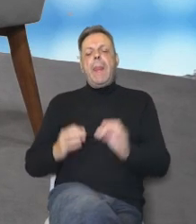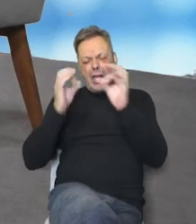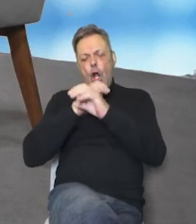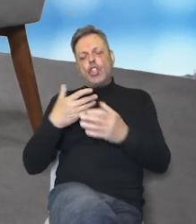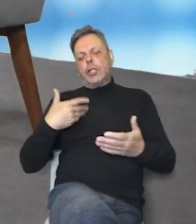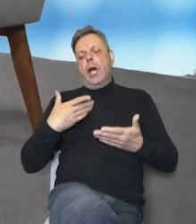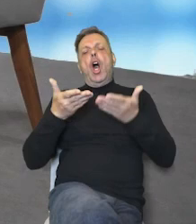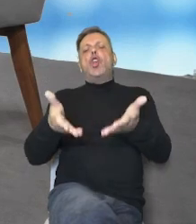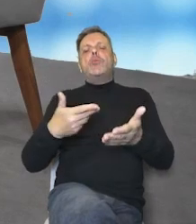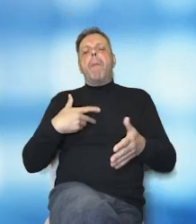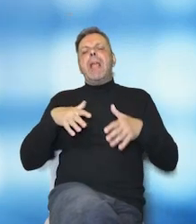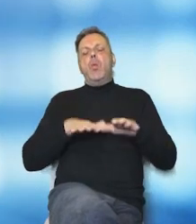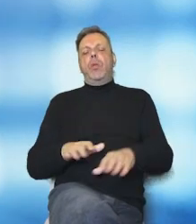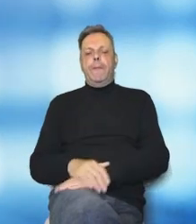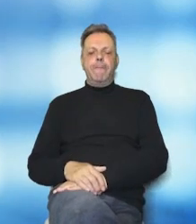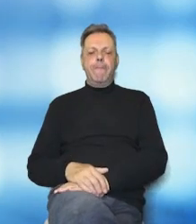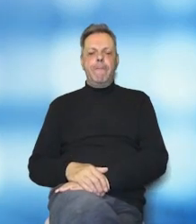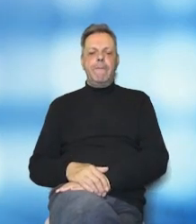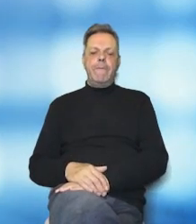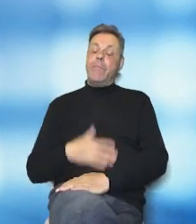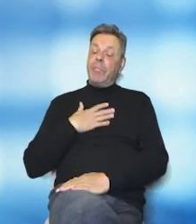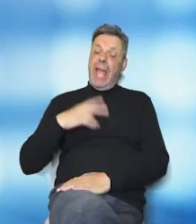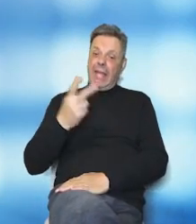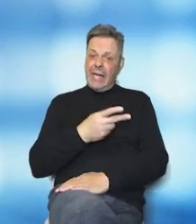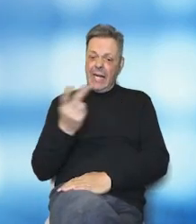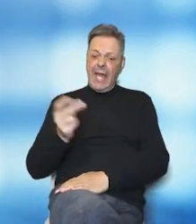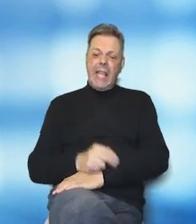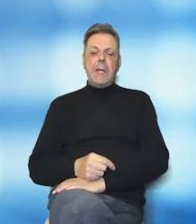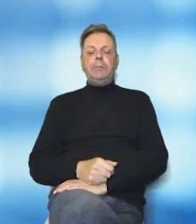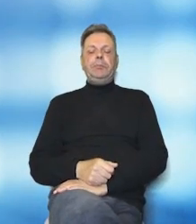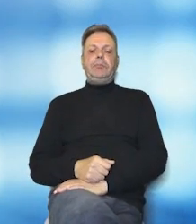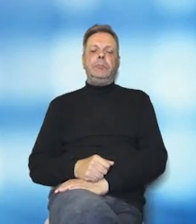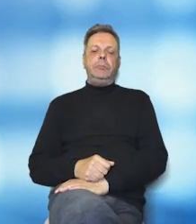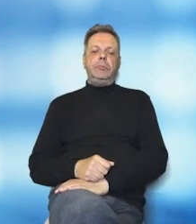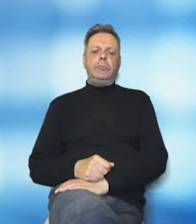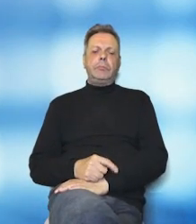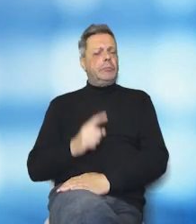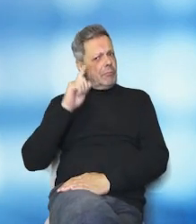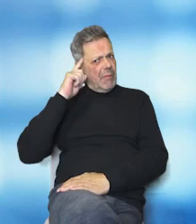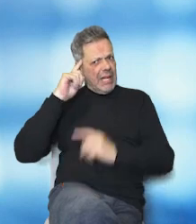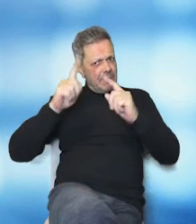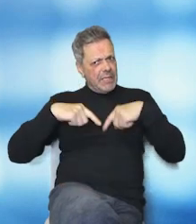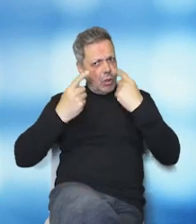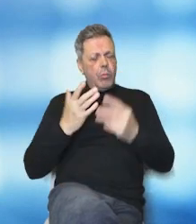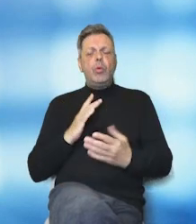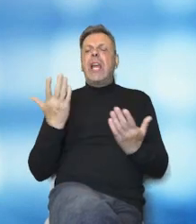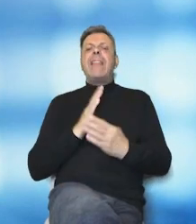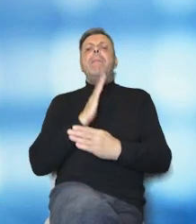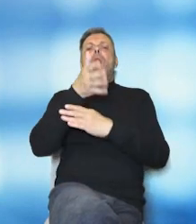Tako je, svi smo mi samo ljudi. Ali zato, drage gledateljice i gledatelji, razmislite idući put kada